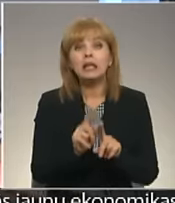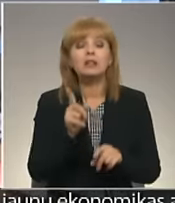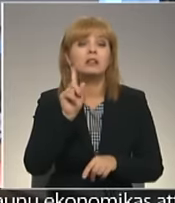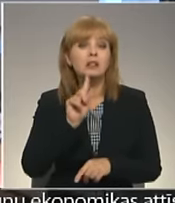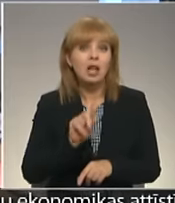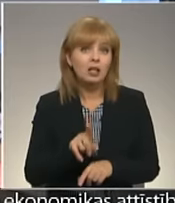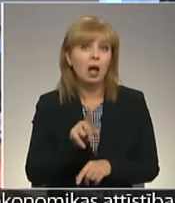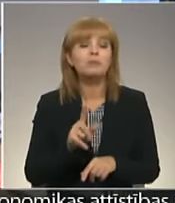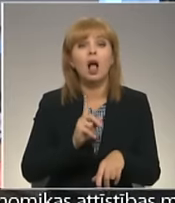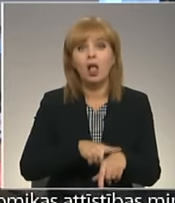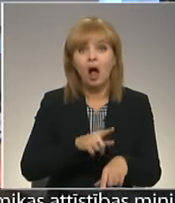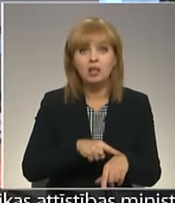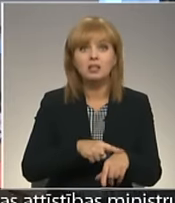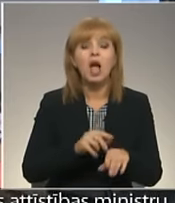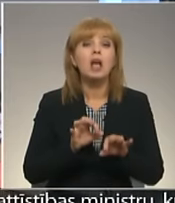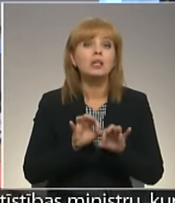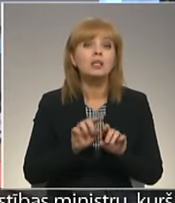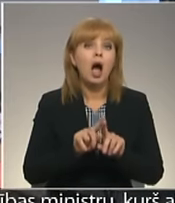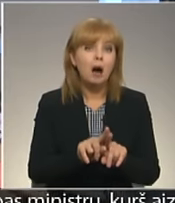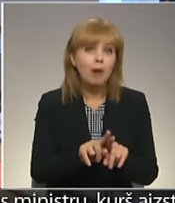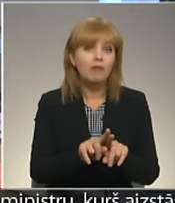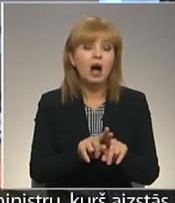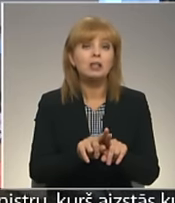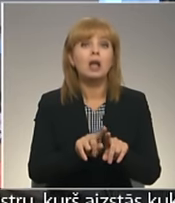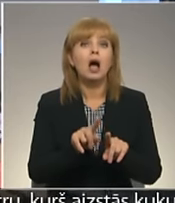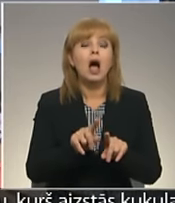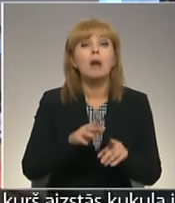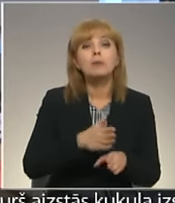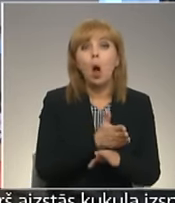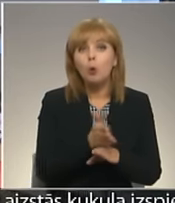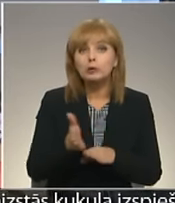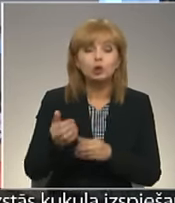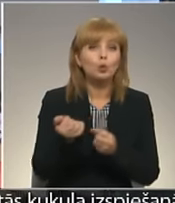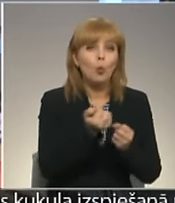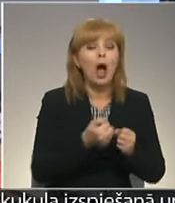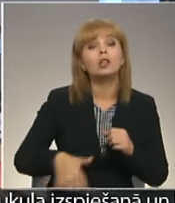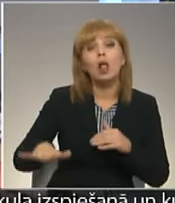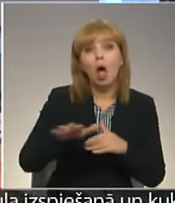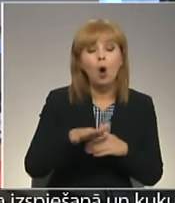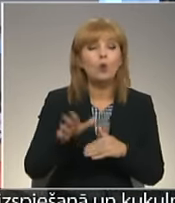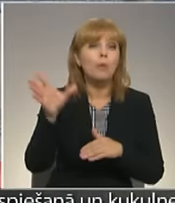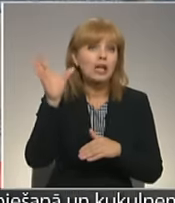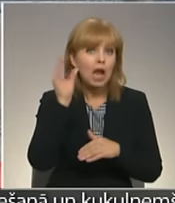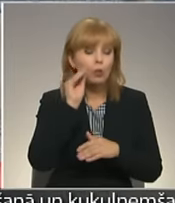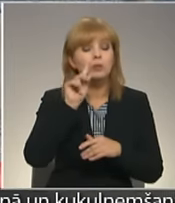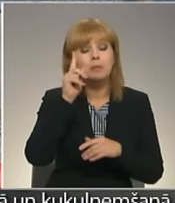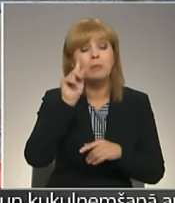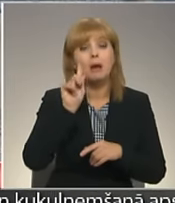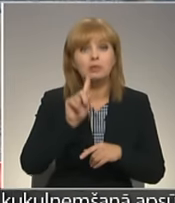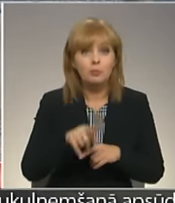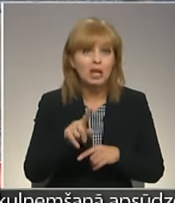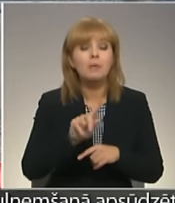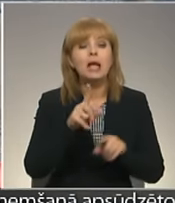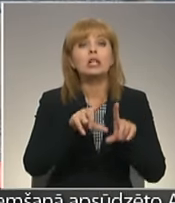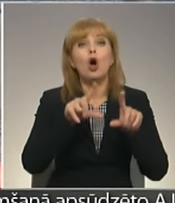zināms laiks jāpavada arī vienkārši manevrējot pa laukumu, iegūstot pirmās prasmes. Ir uzņēmumi, kuriem ir tā